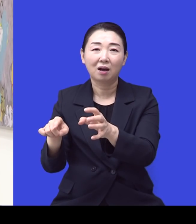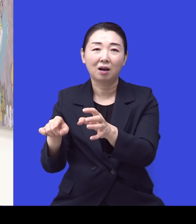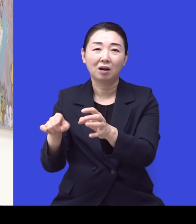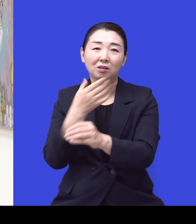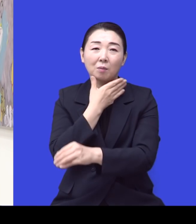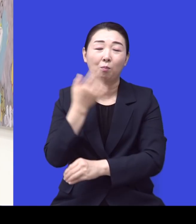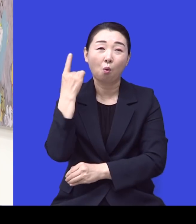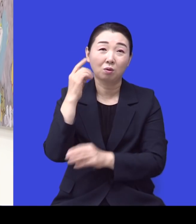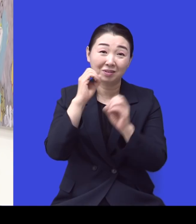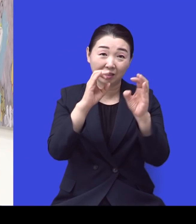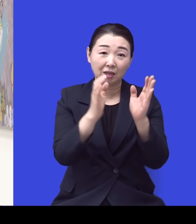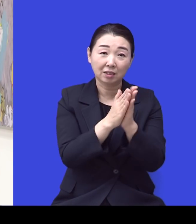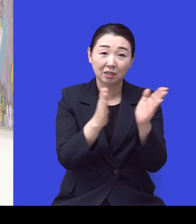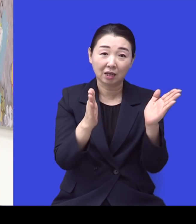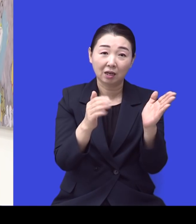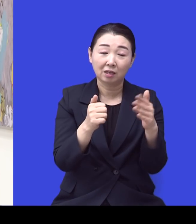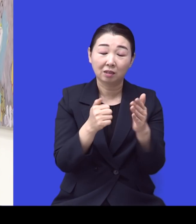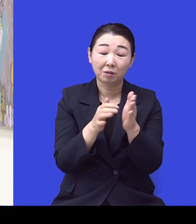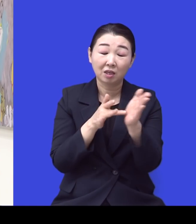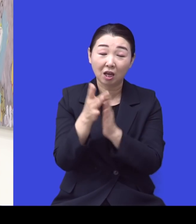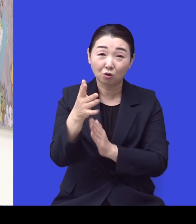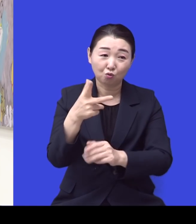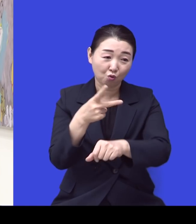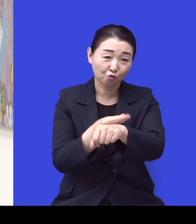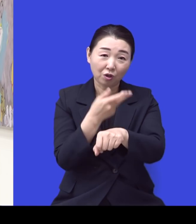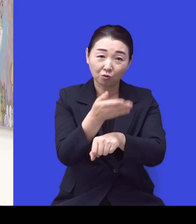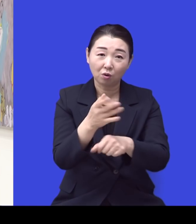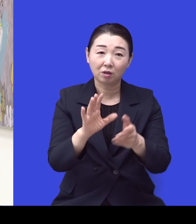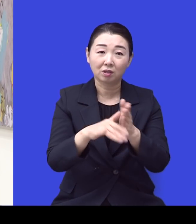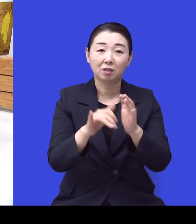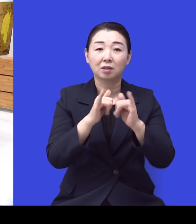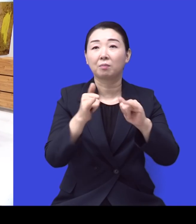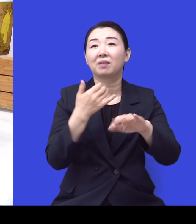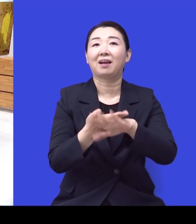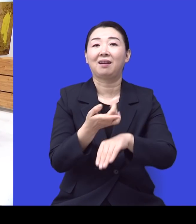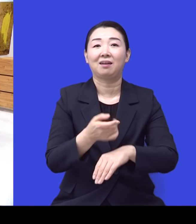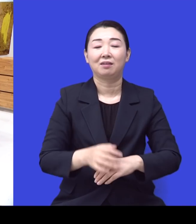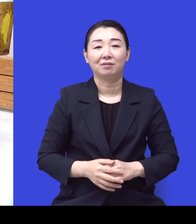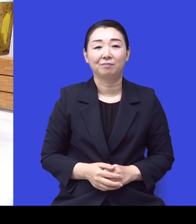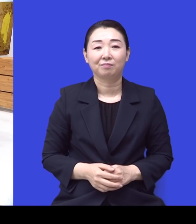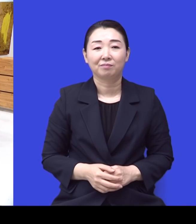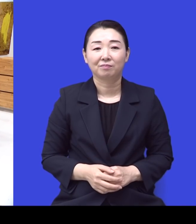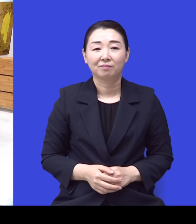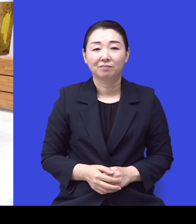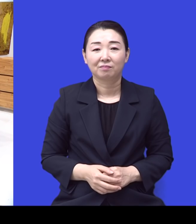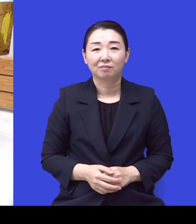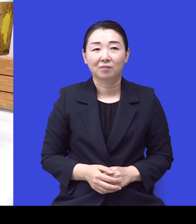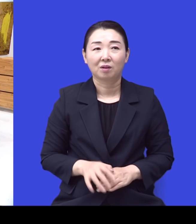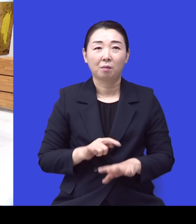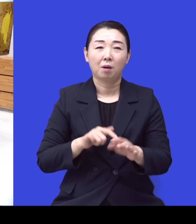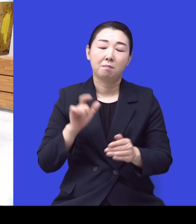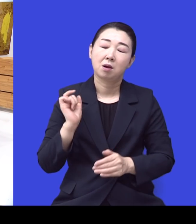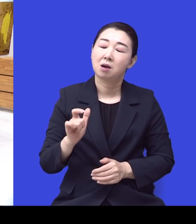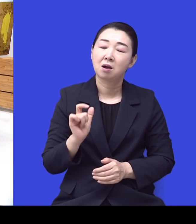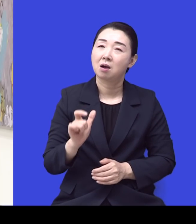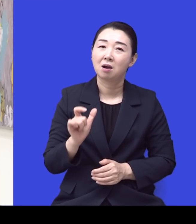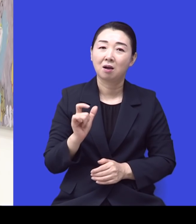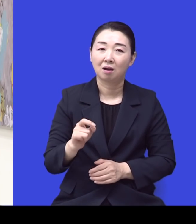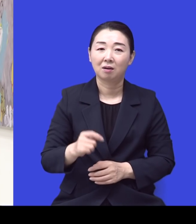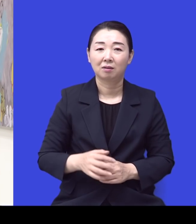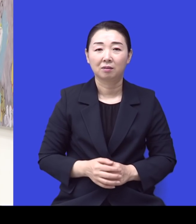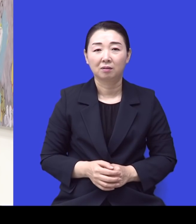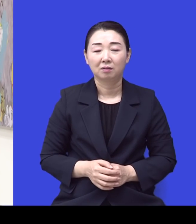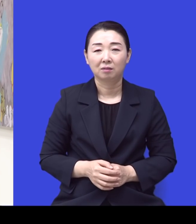복음이 들어가니까 예. 약 주고 주사 줄 때는 사람들이 달라진 거예요. 아, 사람들이 너무 강팍해지는 거예요. 예,